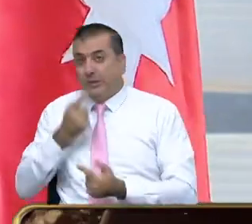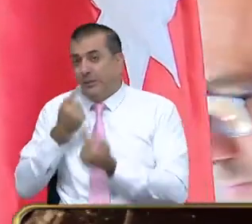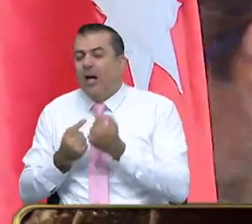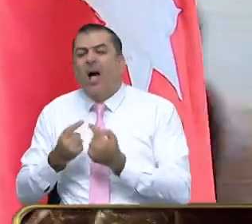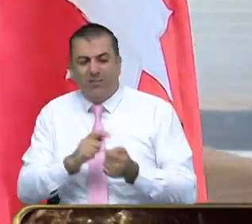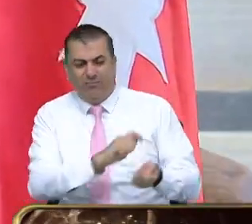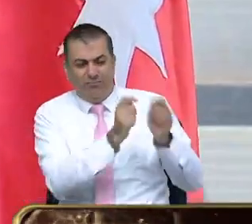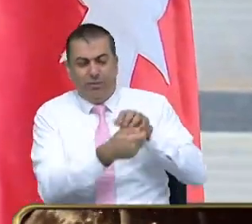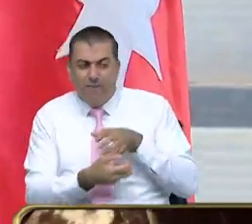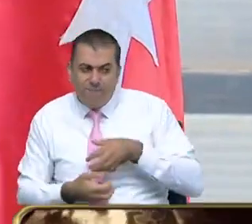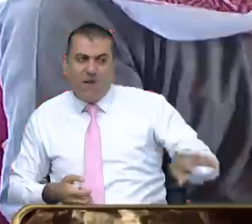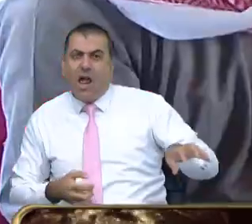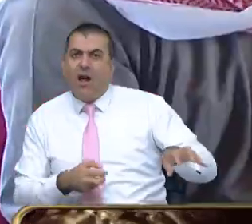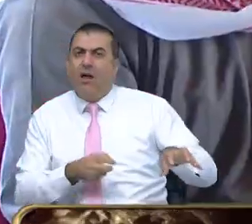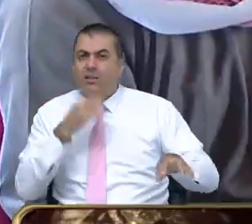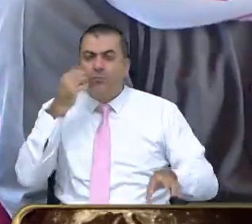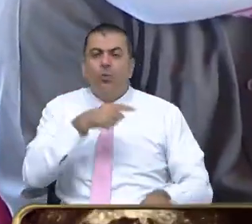الزراعي في اللواء